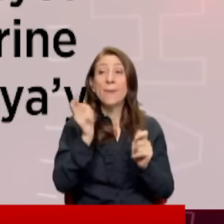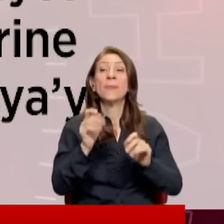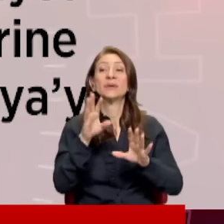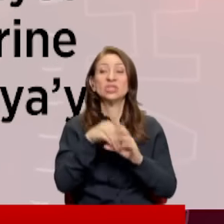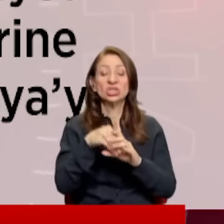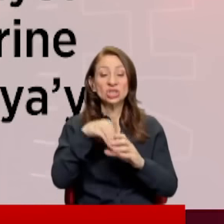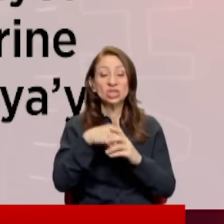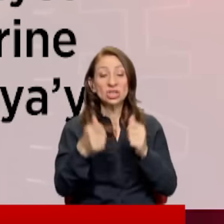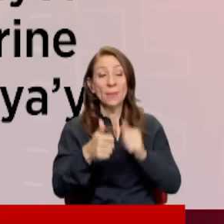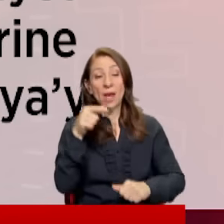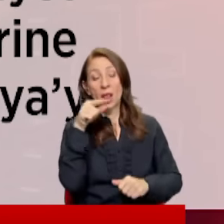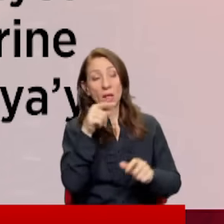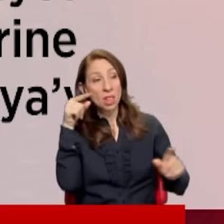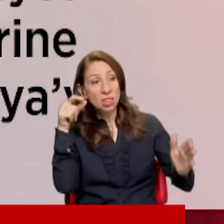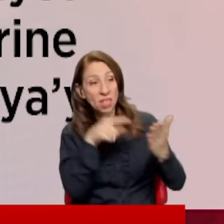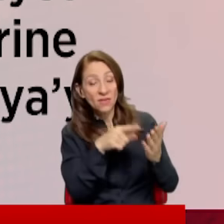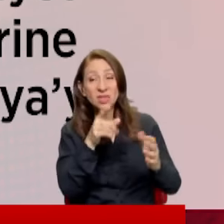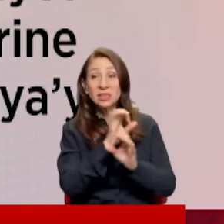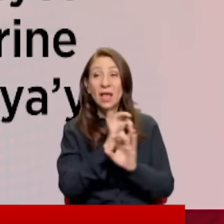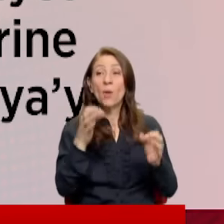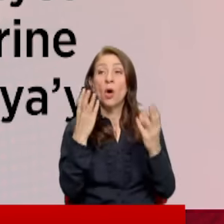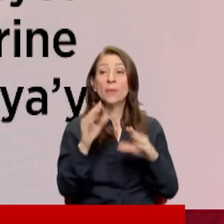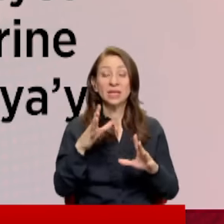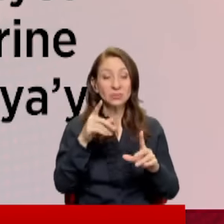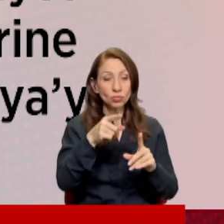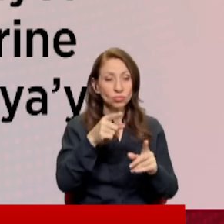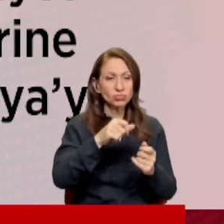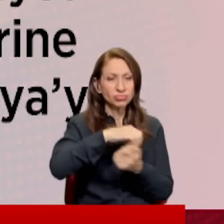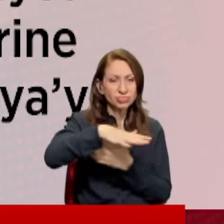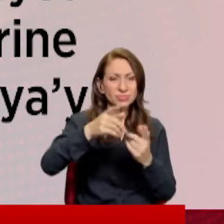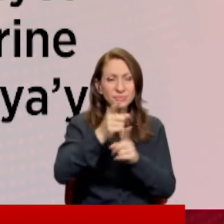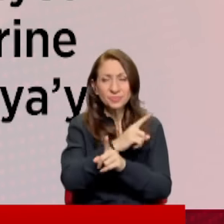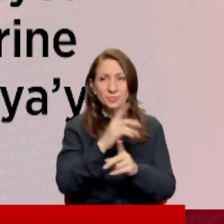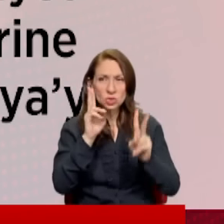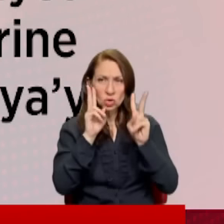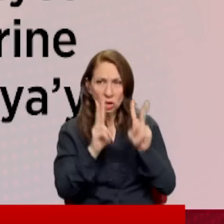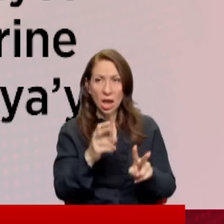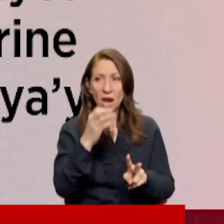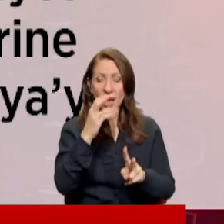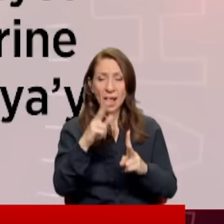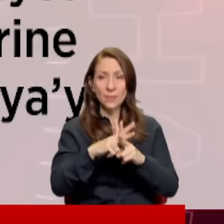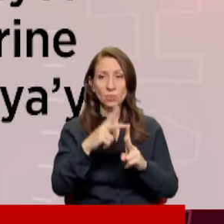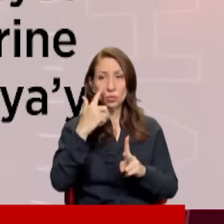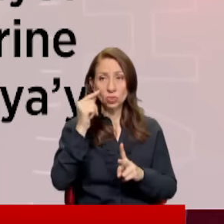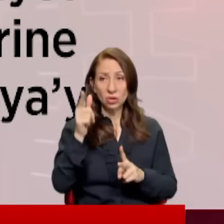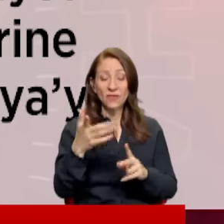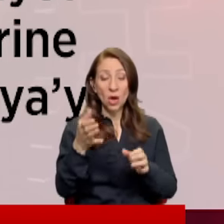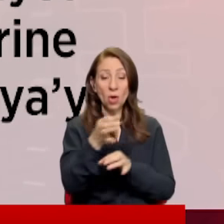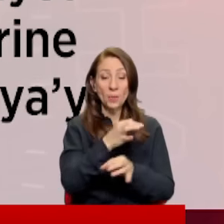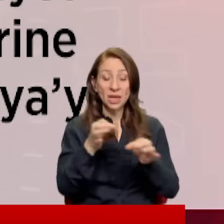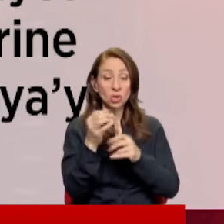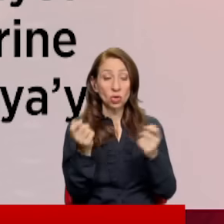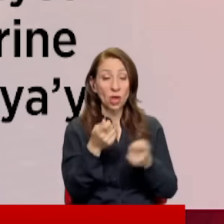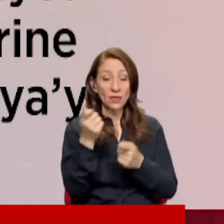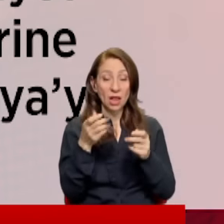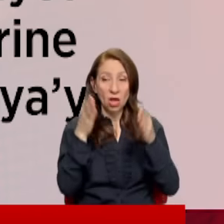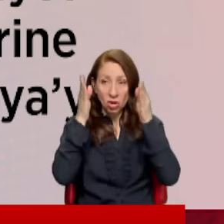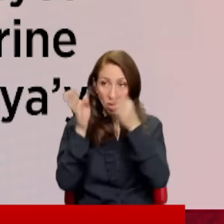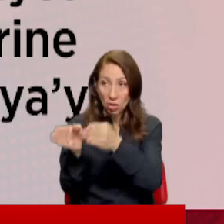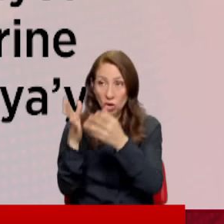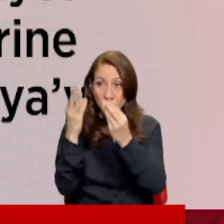İçişleri bakanıdır durum daha netleşmeden saldırıların başlaması görünüşte Ankara Emniyet Müdürüne ve operasyon görevlilerine